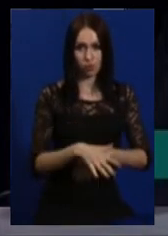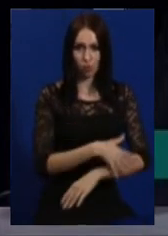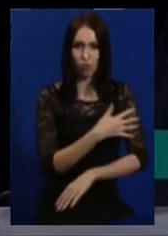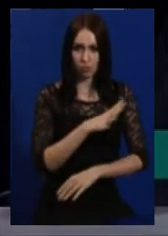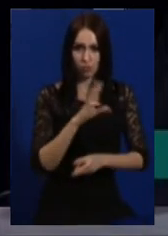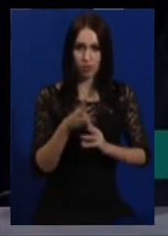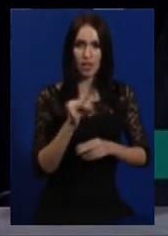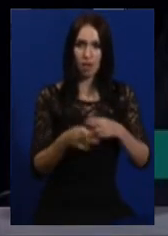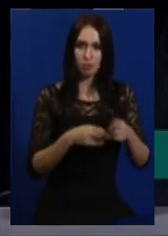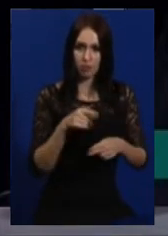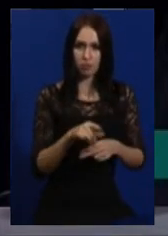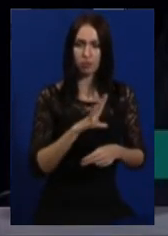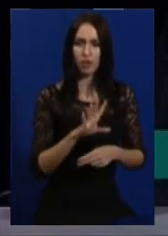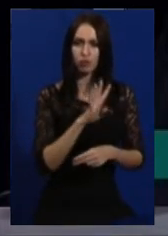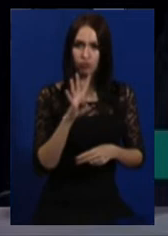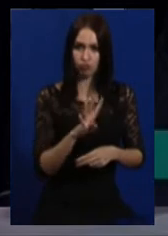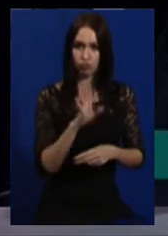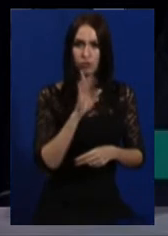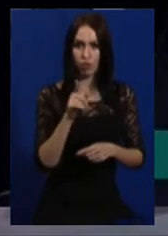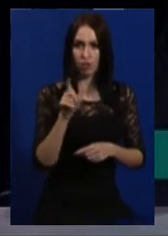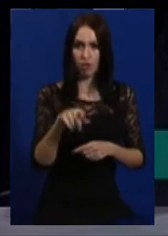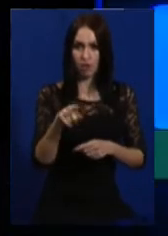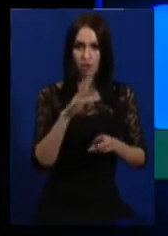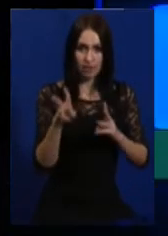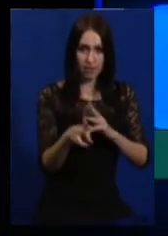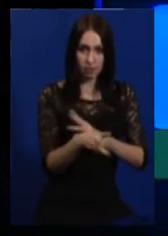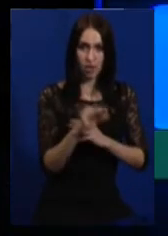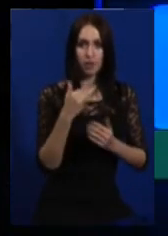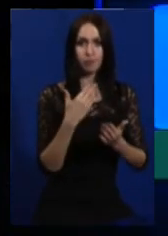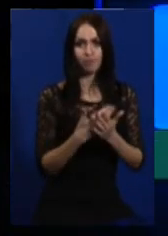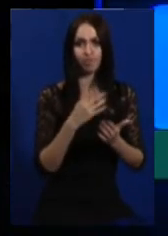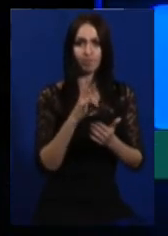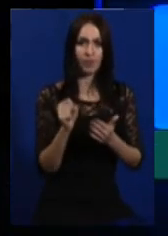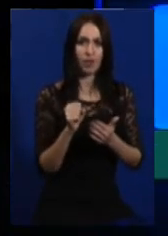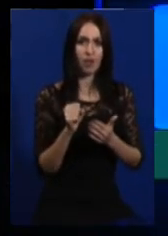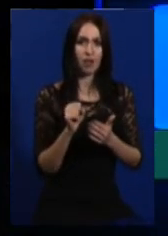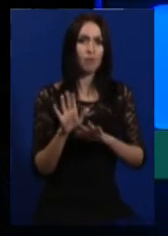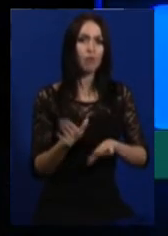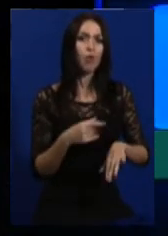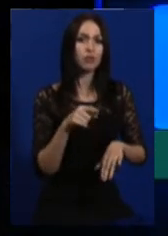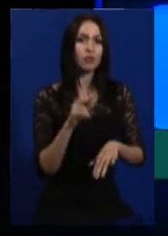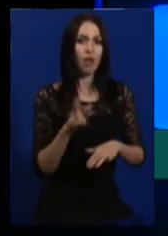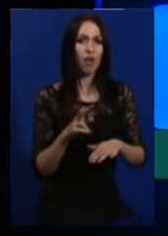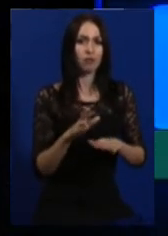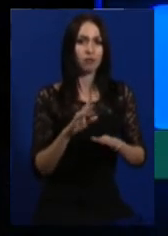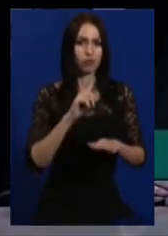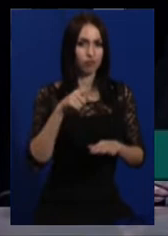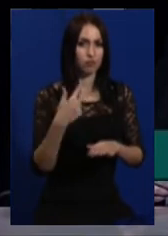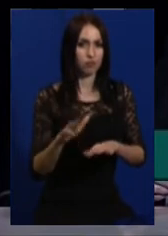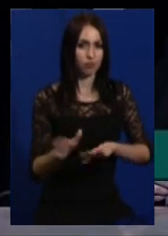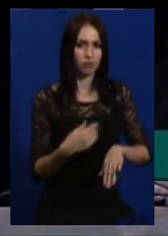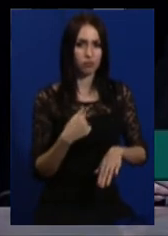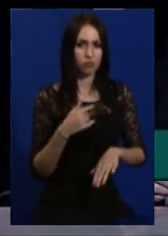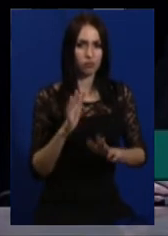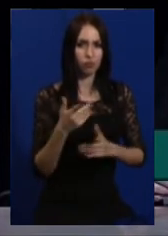операция длилась 4 часа и где-то на полутора по после того как прошло полтора часа я вдруг поняла